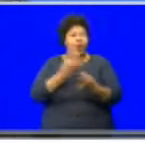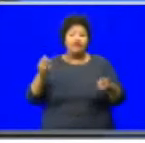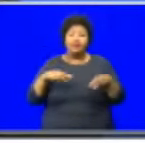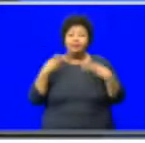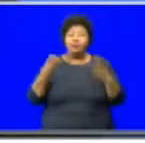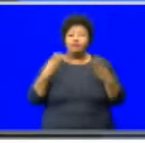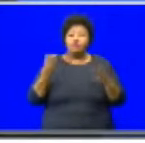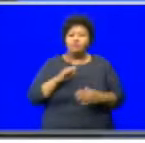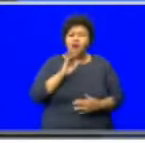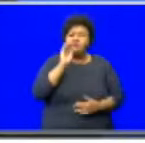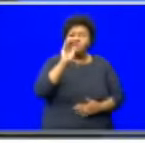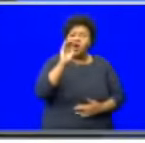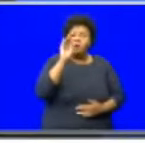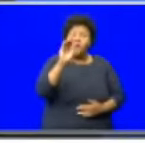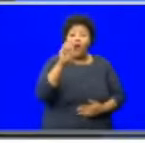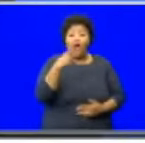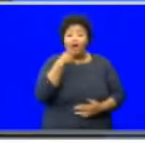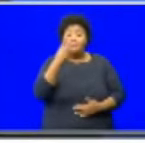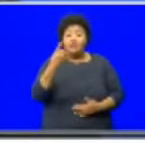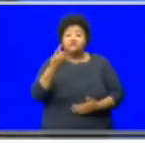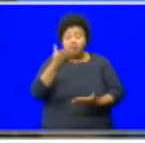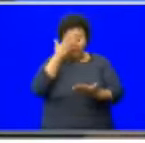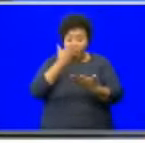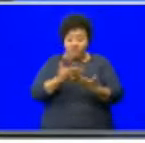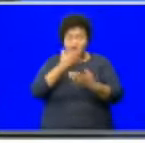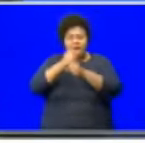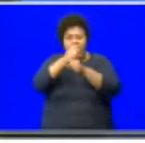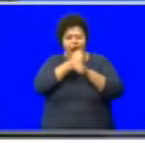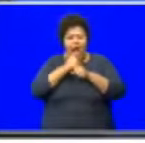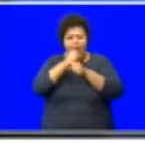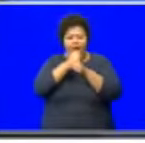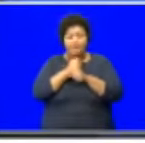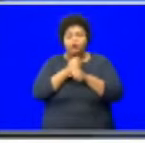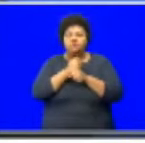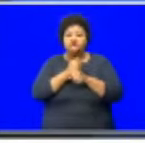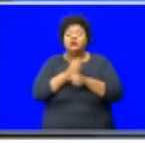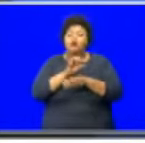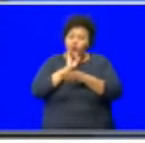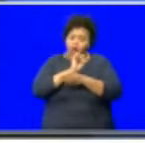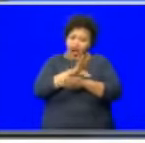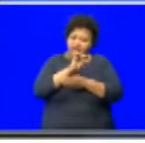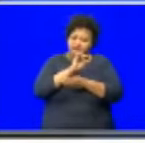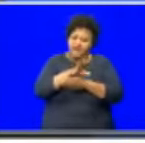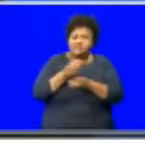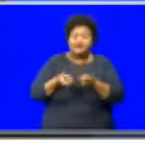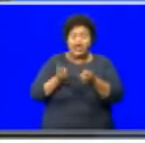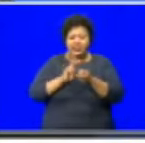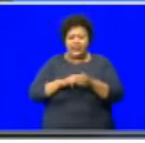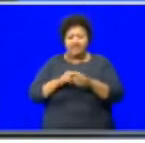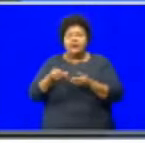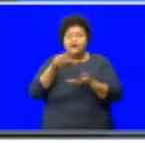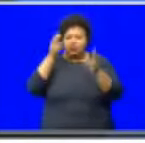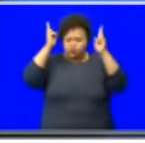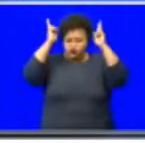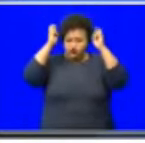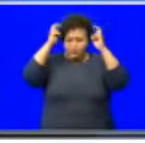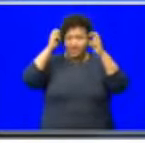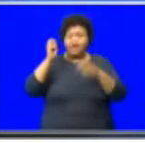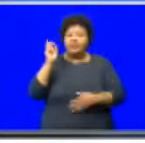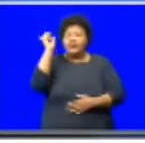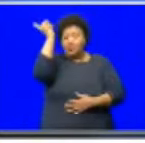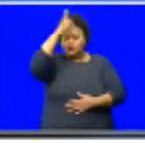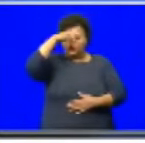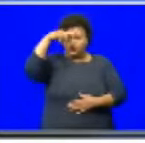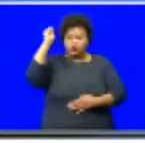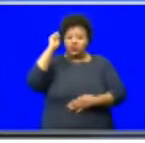ngokuthi ngafundzele psychology ngihlethe ekhaya ngendi social welfare ngihlethe ekhaya. This is a serious issue le